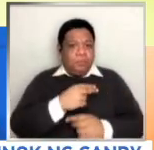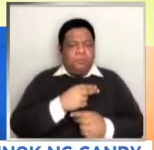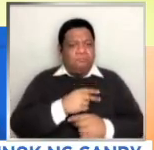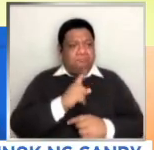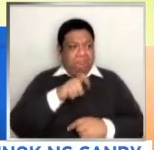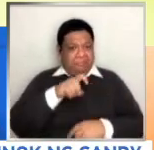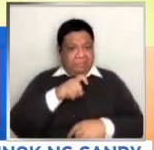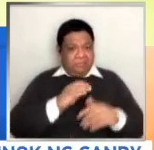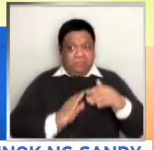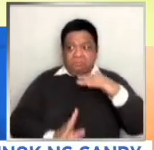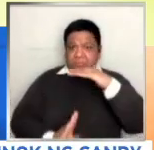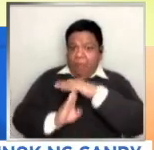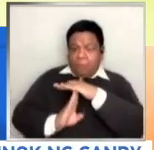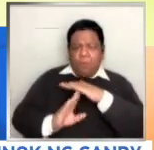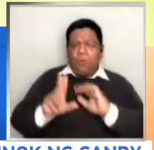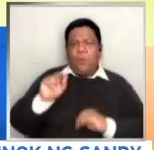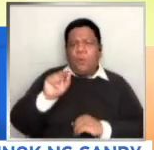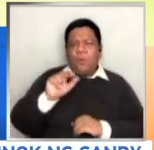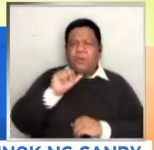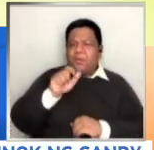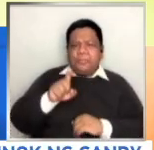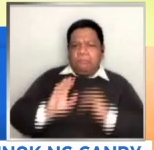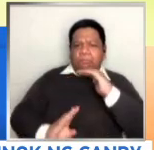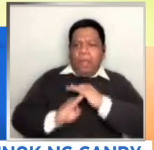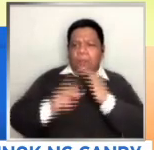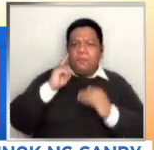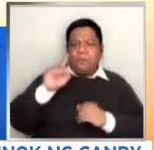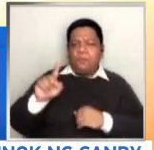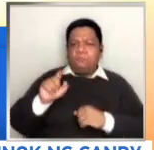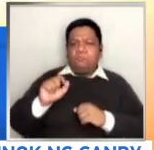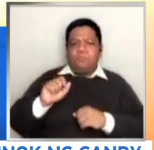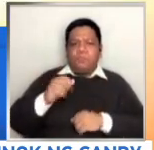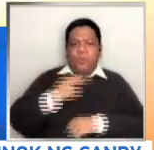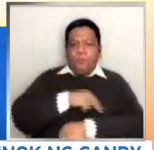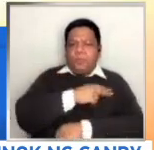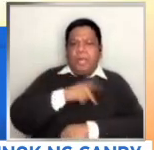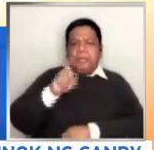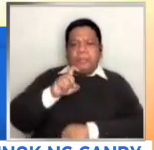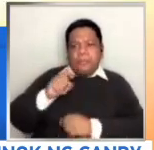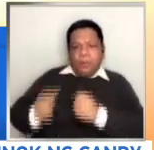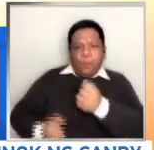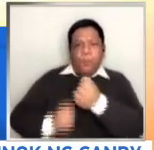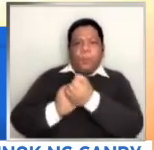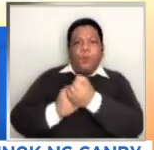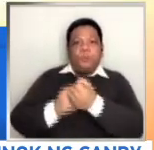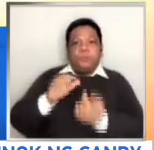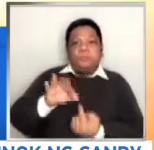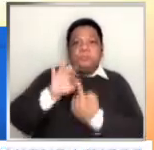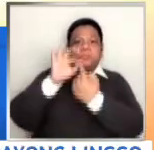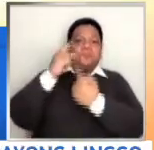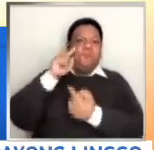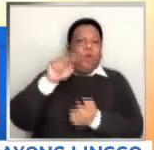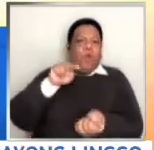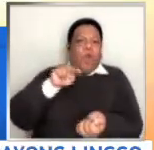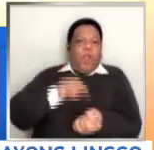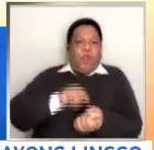po, reinforcement. Hmm. Kailangan lang po natin ng reinforcement, especially sa mga nursing services natin.